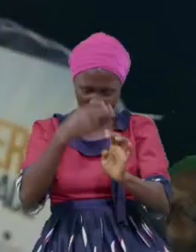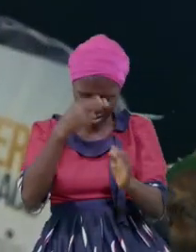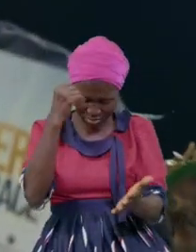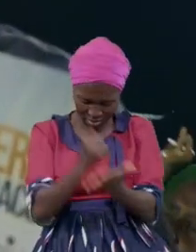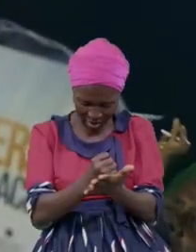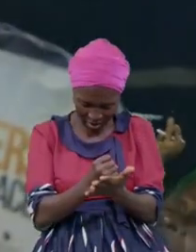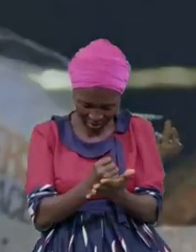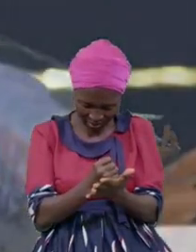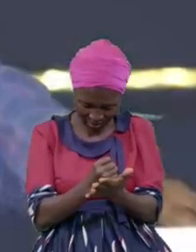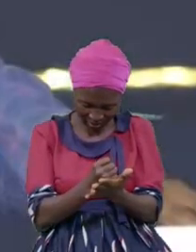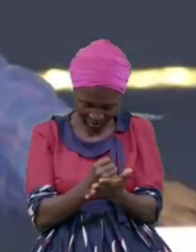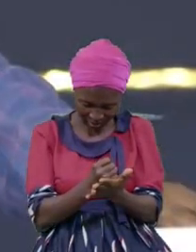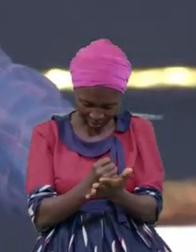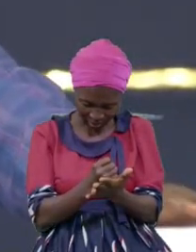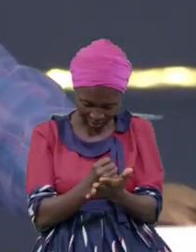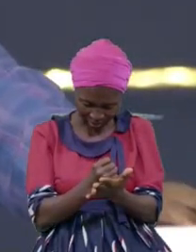de Jésus.